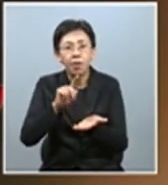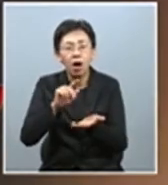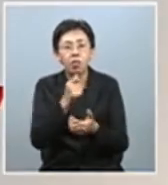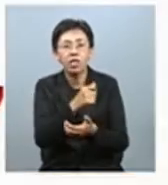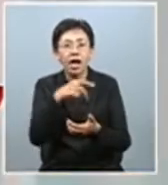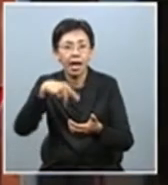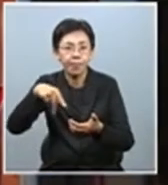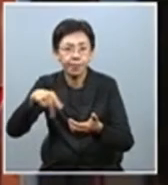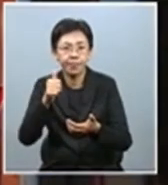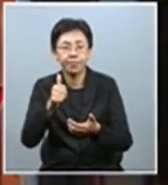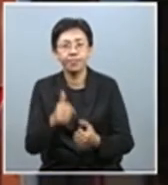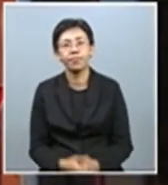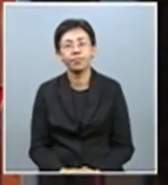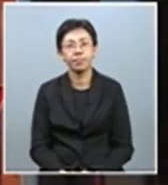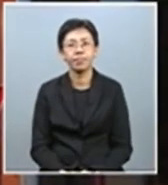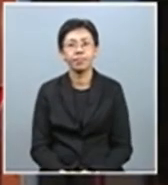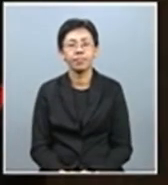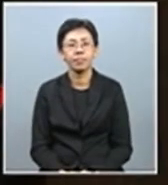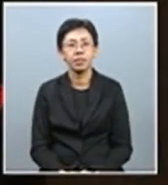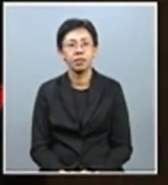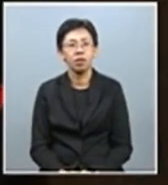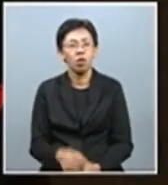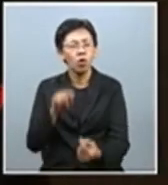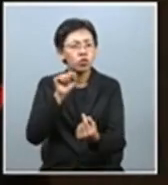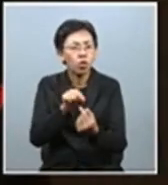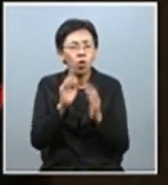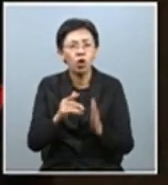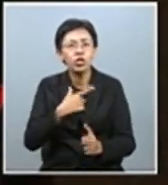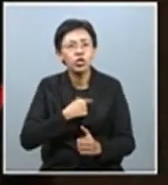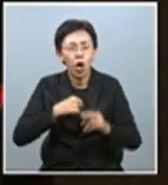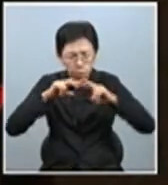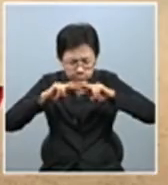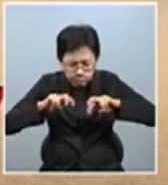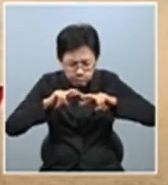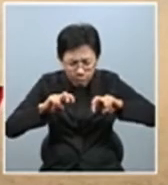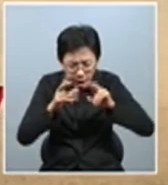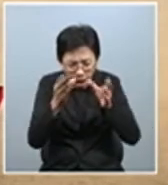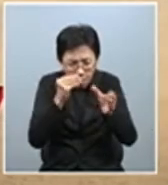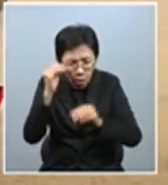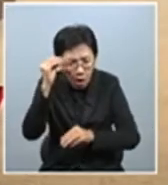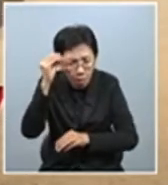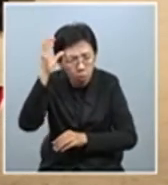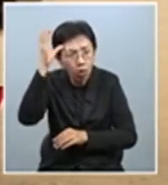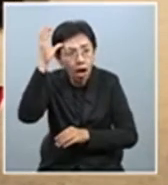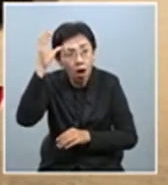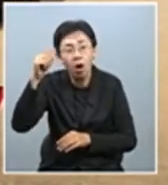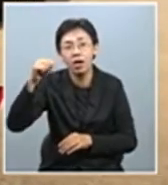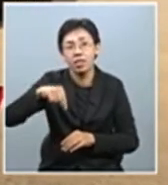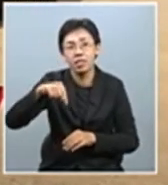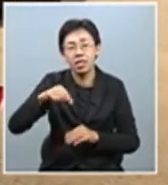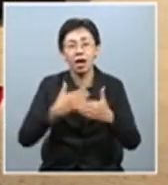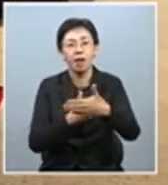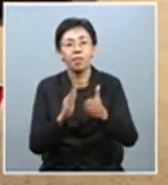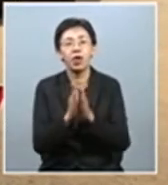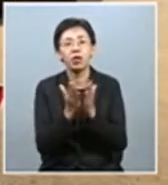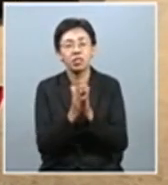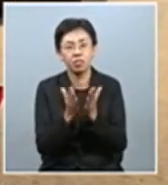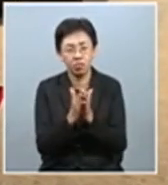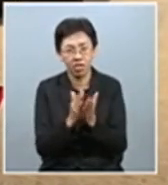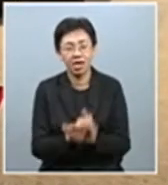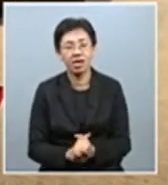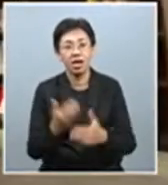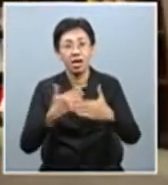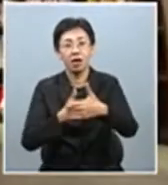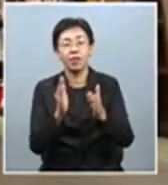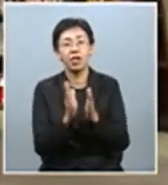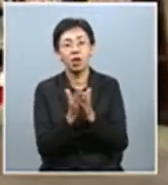วยครับมาถึงอีกส่วนหนึ่งที่เหมาะมากสำหรับคนที่ชอบค้นคว้าหาความรู้นะครับเพราะอาคารแห่งนี้ยังมีห้องสมุดพระองค์เจ้าวิวัฒนชั